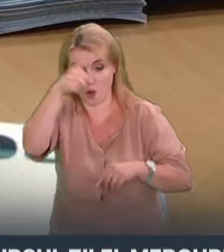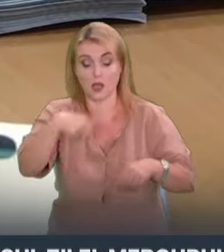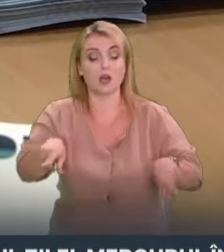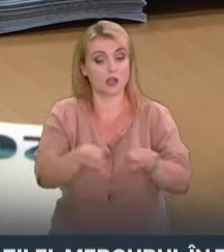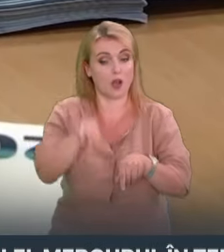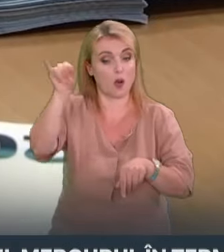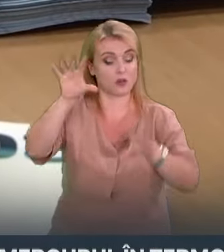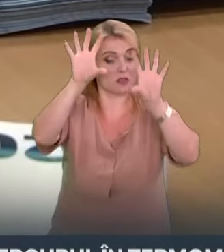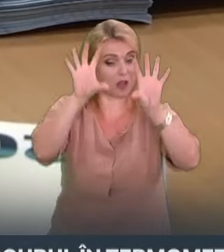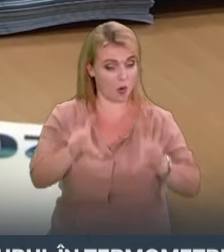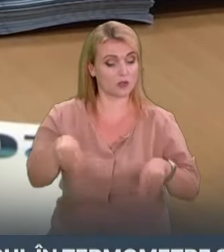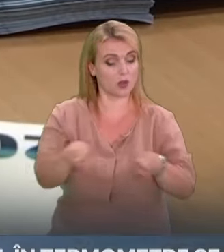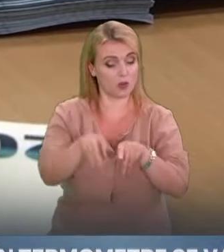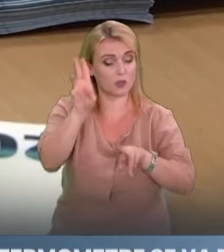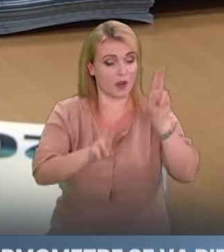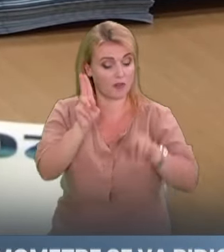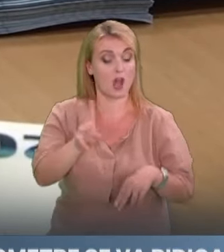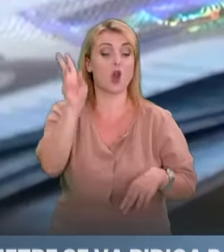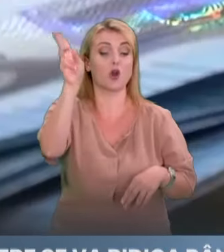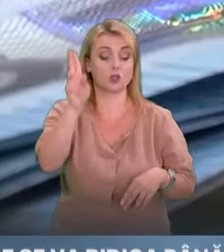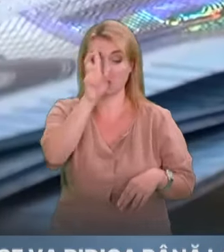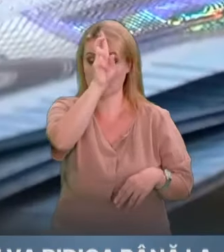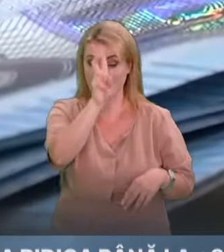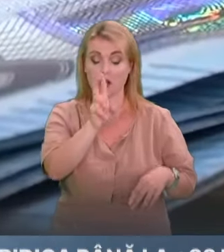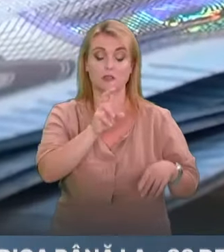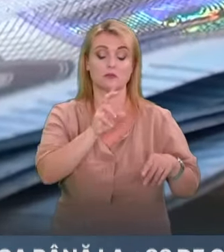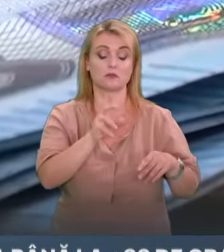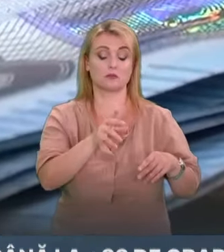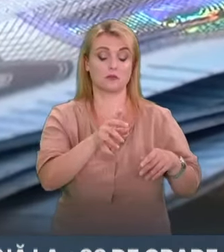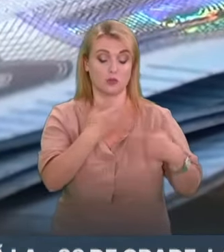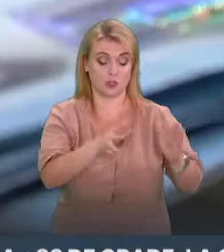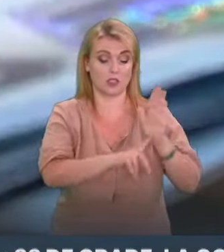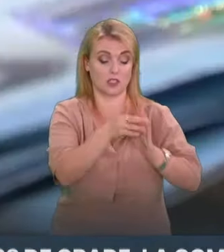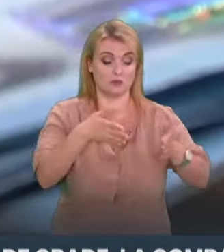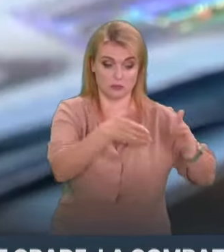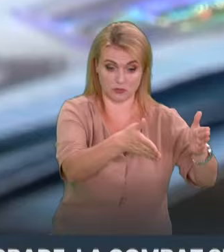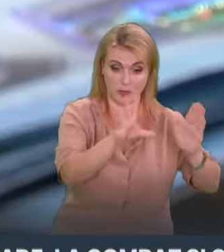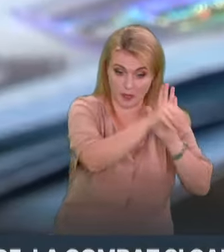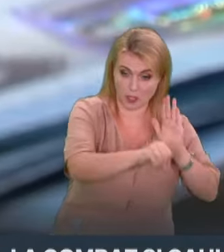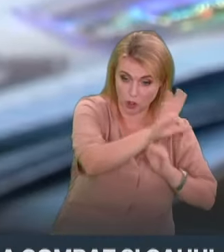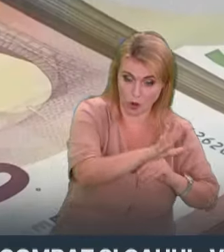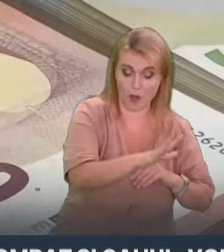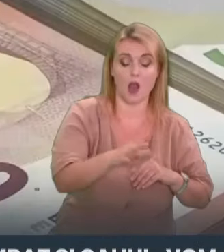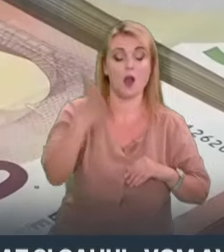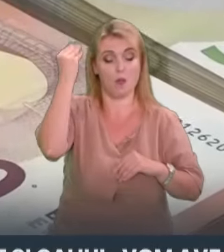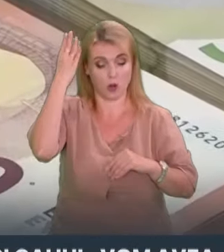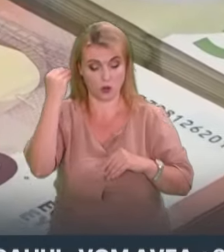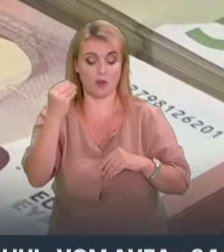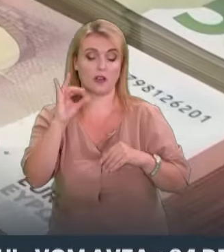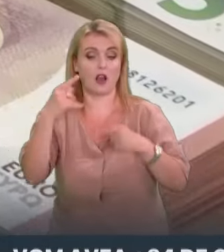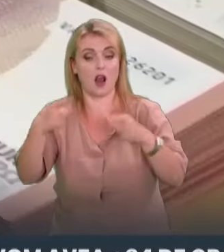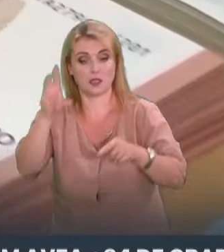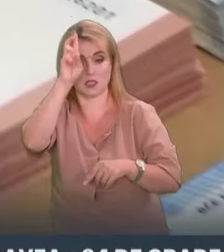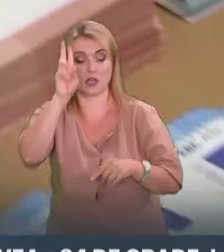de Asociere Uniunea Europeană-Republica Moldova, Siegfried Mureșan, susținea că țara noastră va putea să primească fonduri de preaderare pe